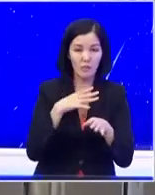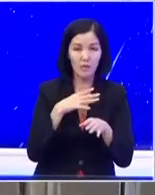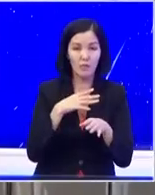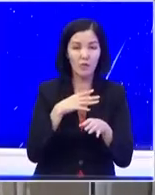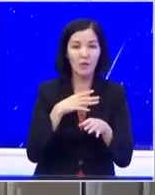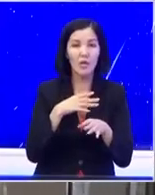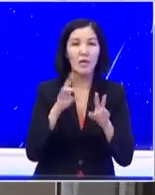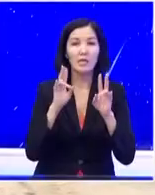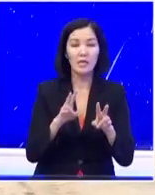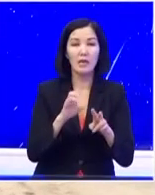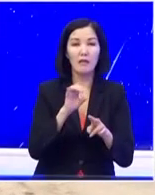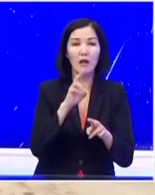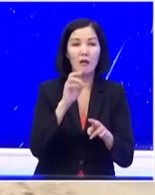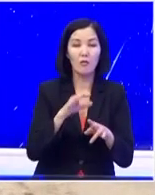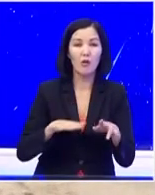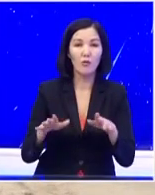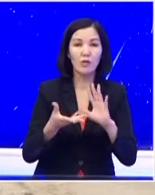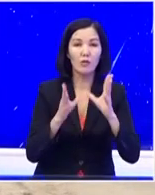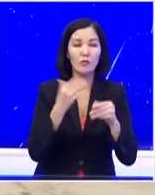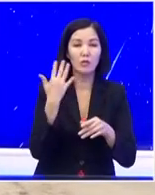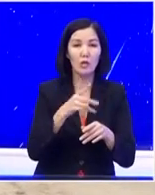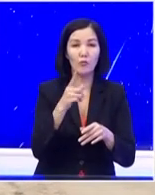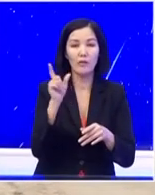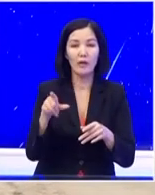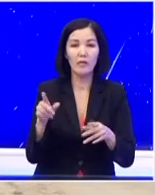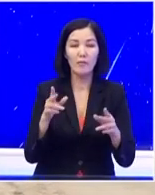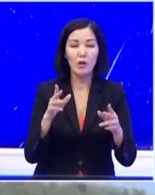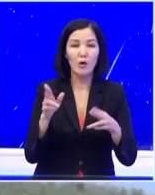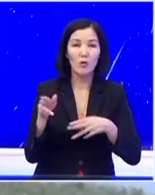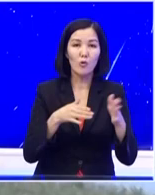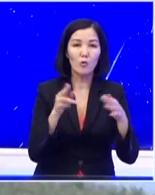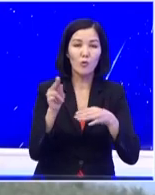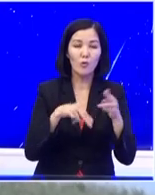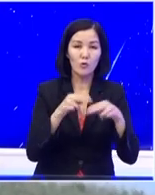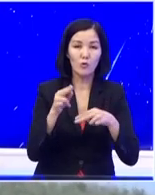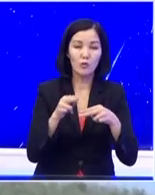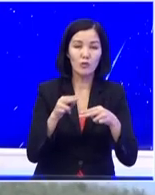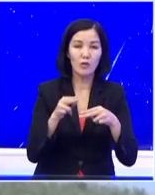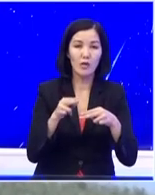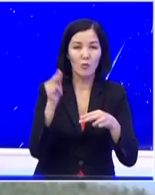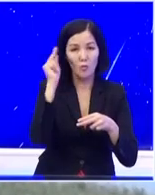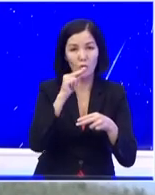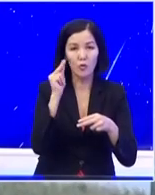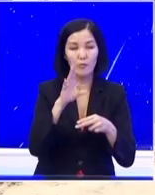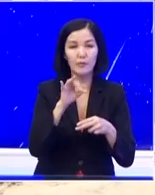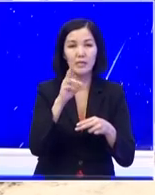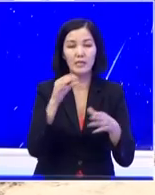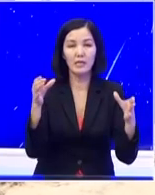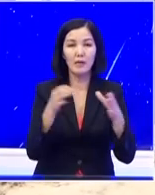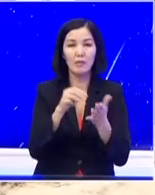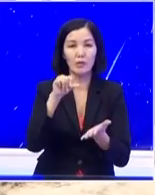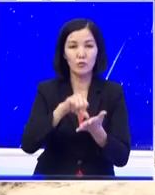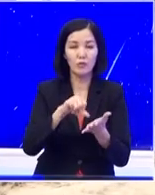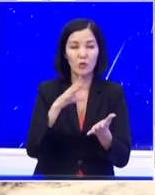болатын. Тек қана Алакөл ауданы бойынша 51 адам жол құрылысы мамандықтары бойынша оқып, Ситик жол құрылысы компаниясына